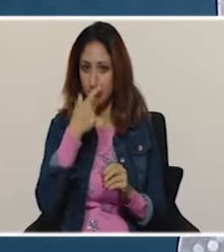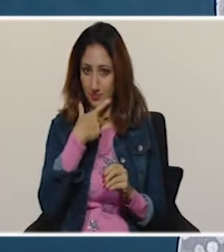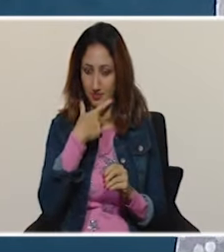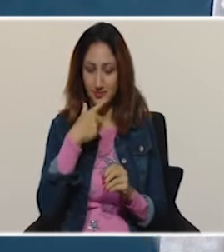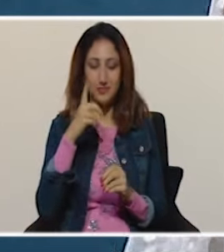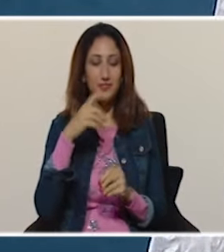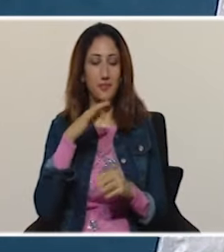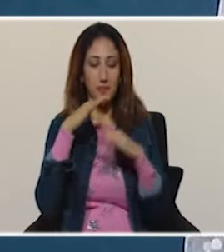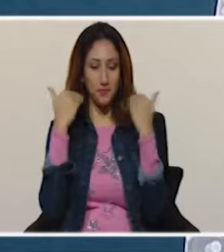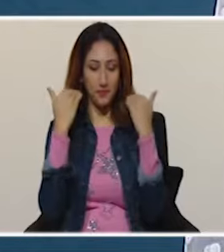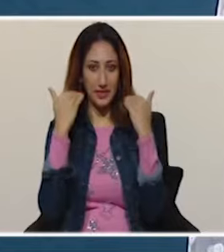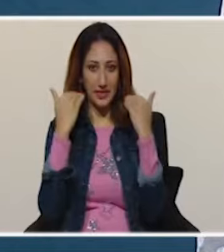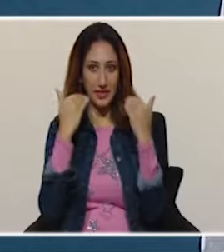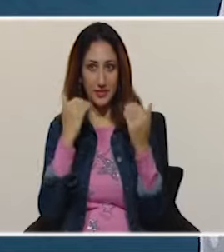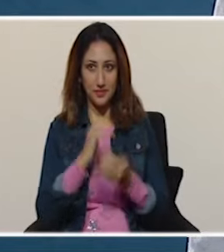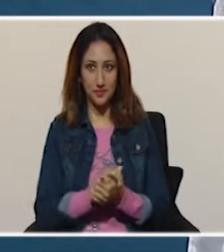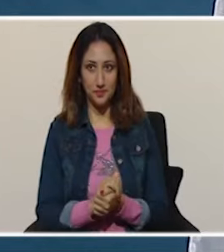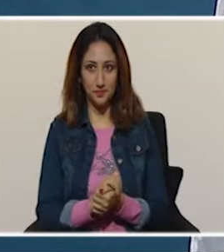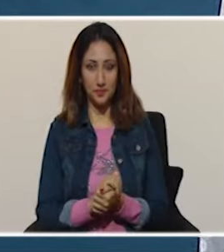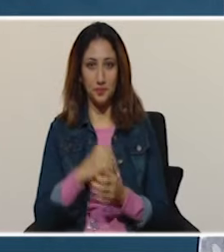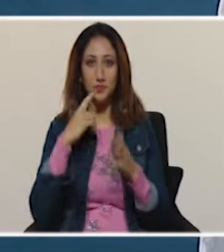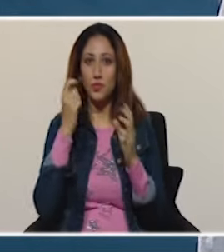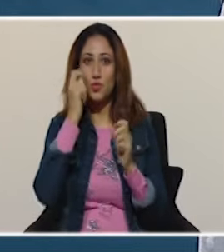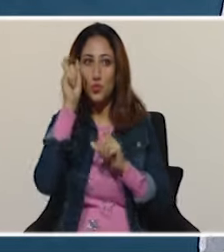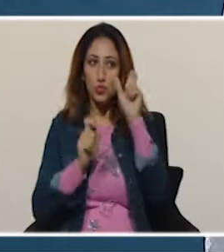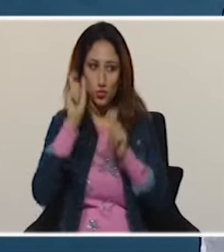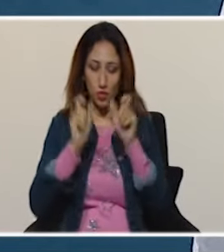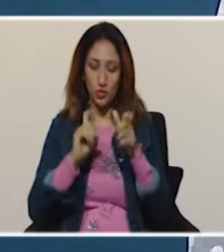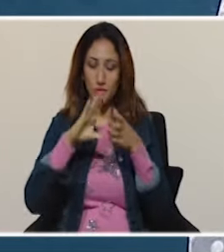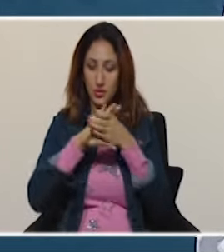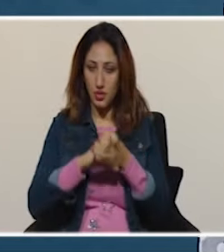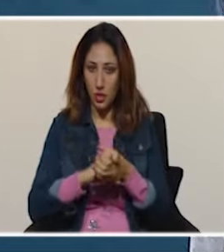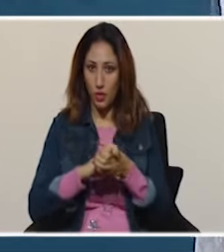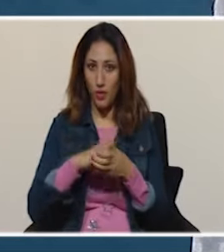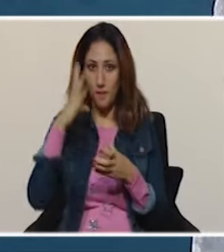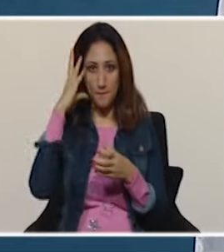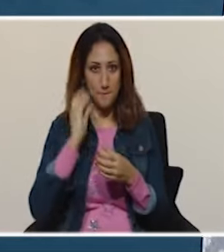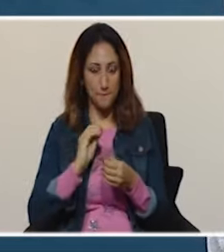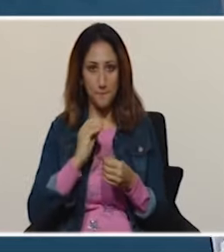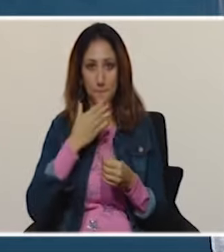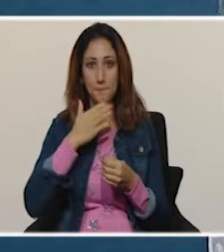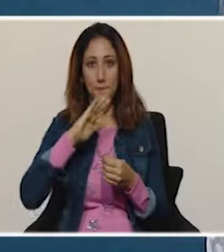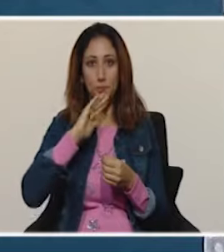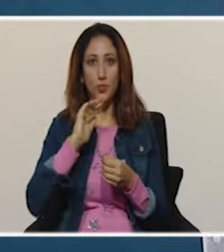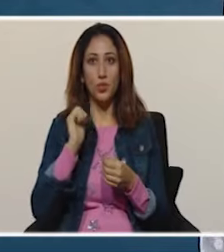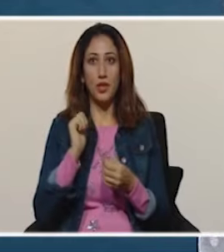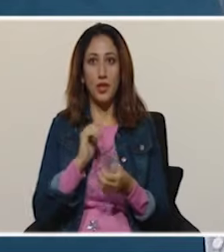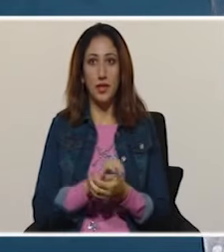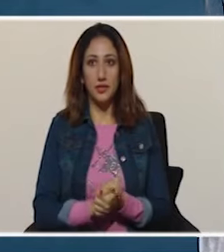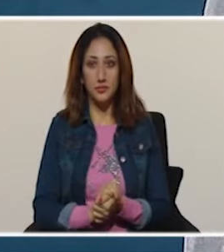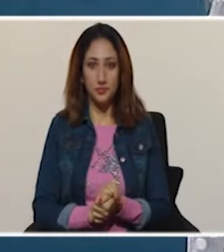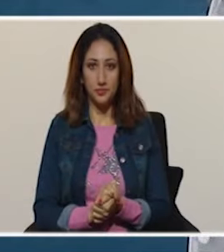من المعاني الحلوه بين الاشخاص، الصداقه، الامل، انه الواحد يقول الحمد لله، وفلسفه الحمد لله اللي